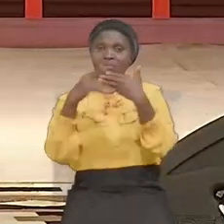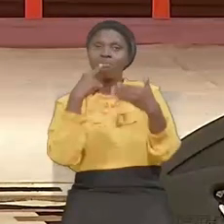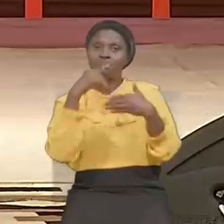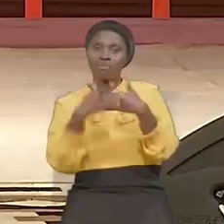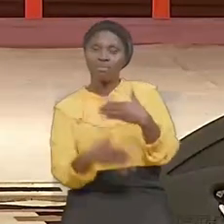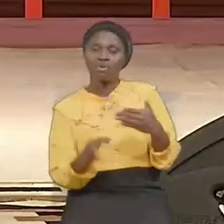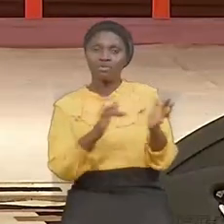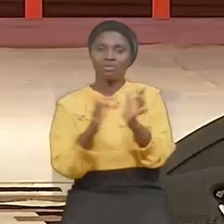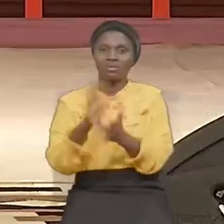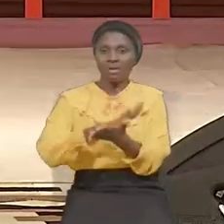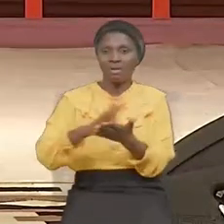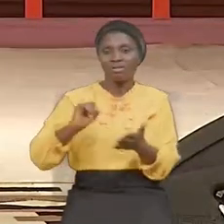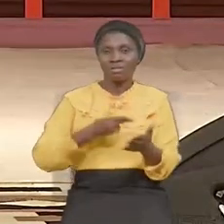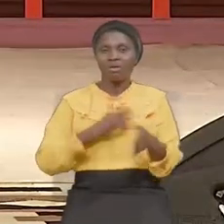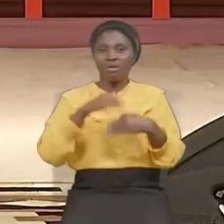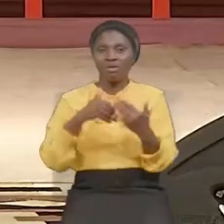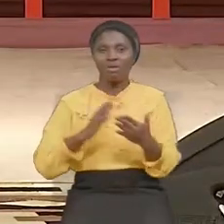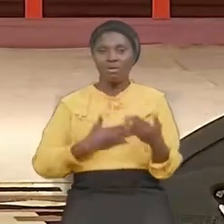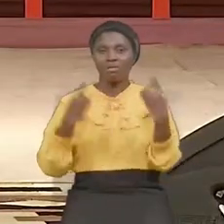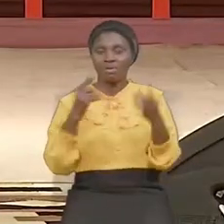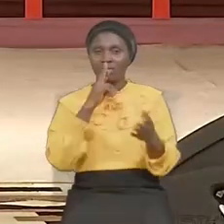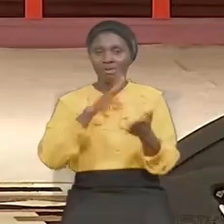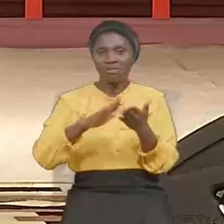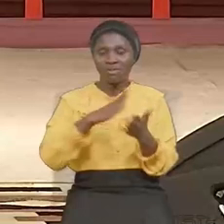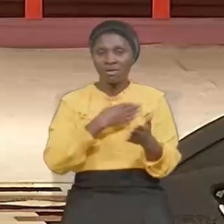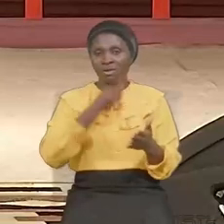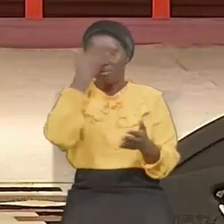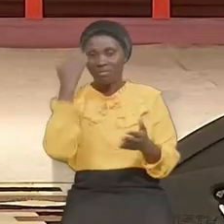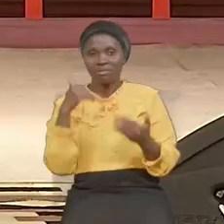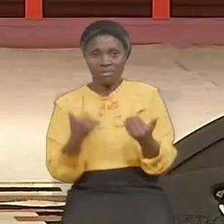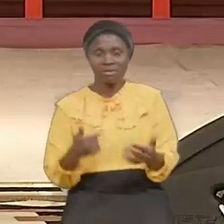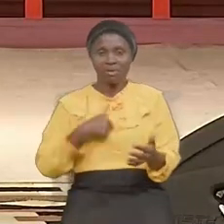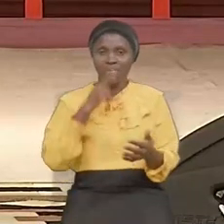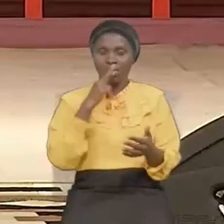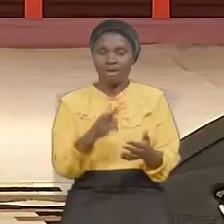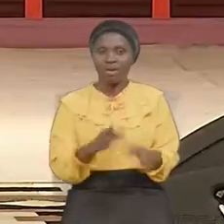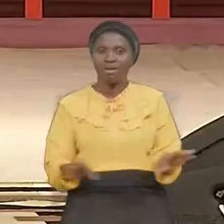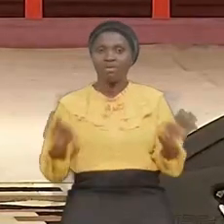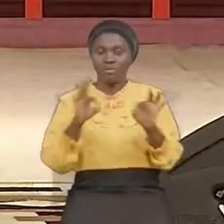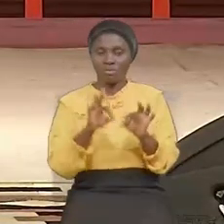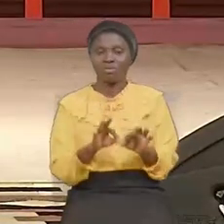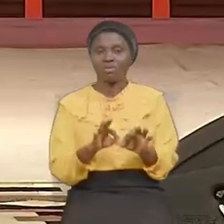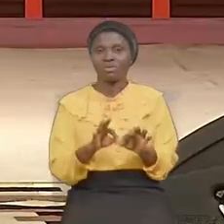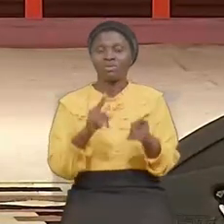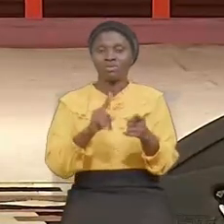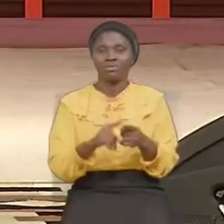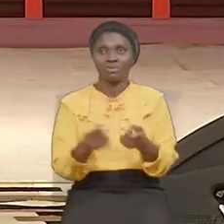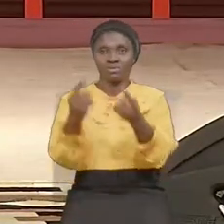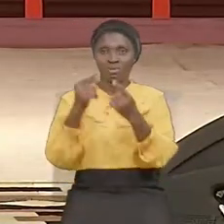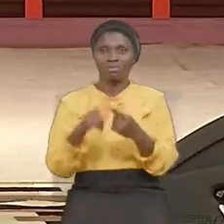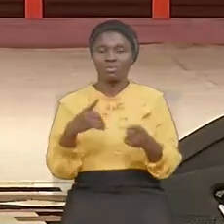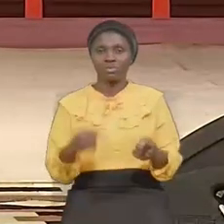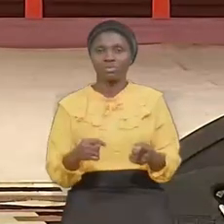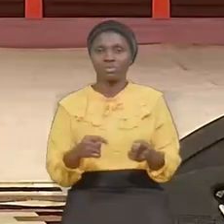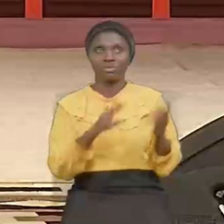tous nos péchés sont pardonnés, oubliés. Maintenant, nous sommes dignes de venir en la présence de Dieu. Nous